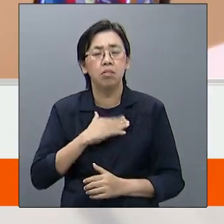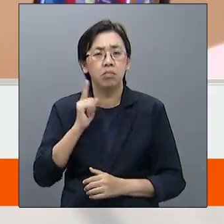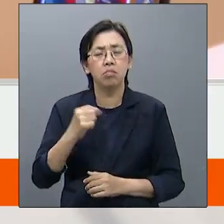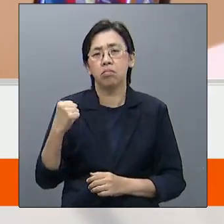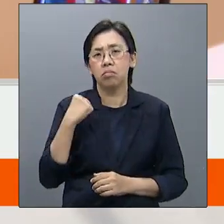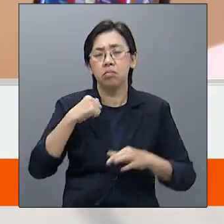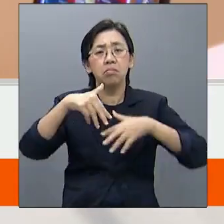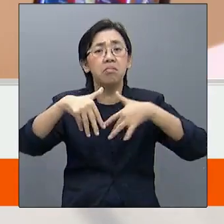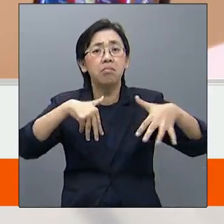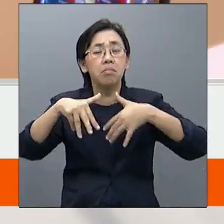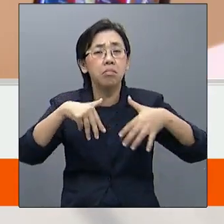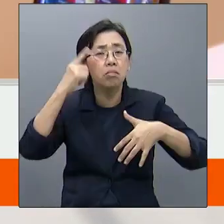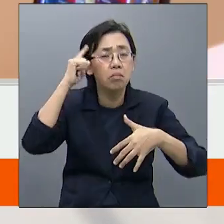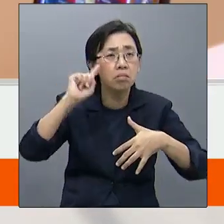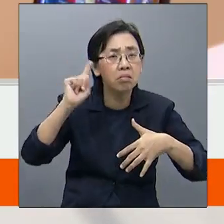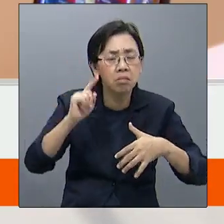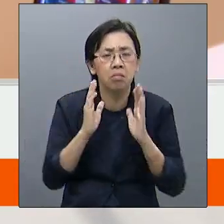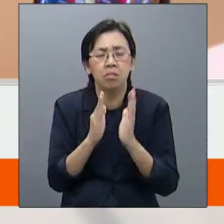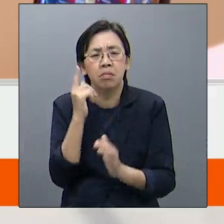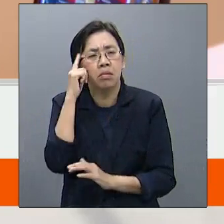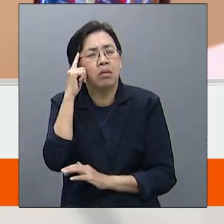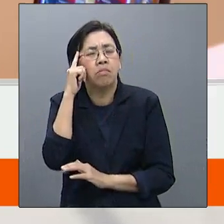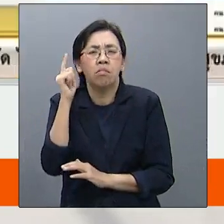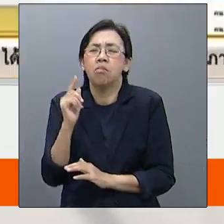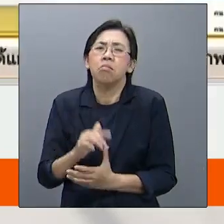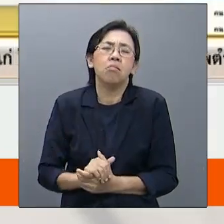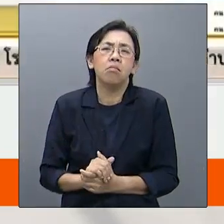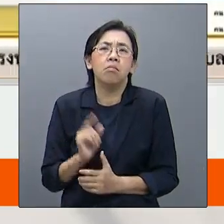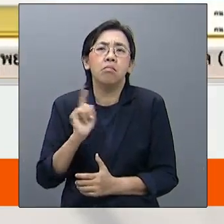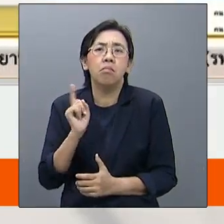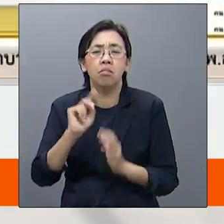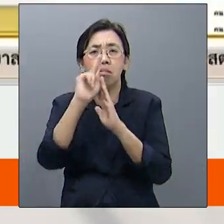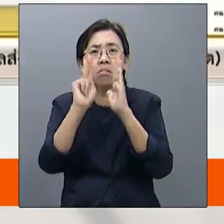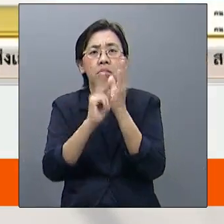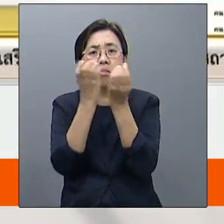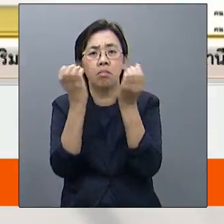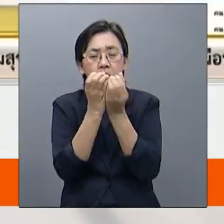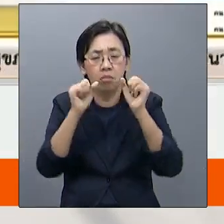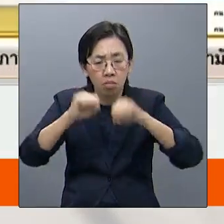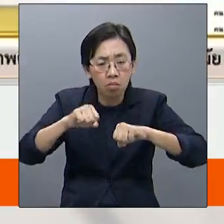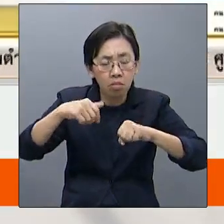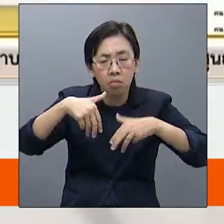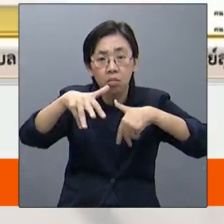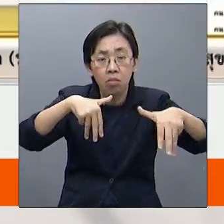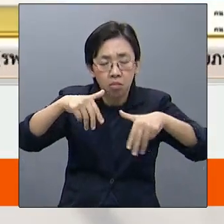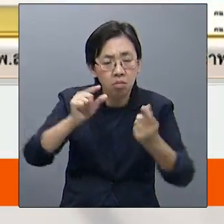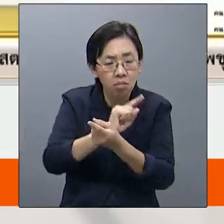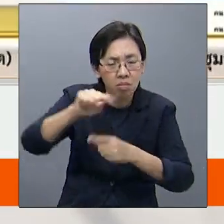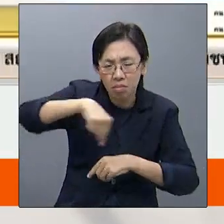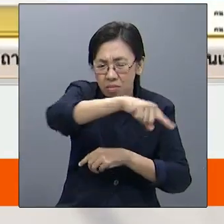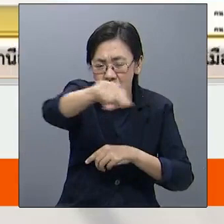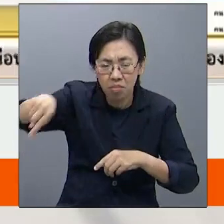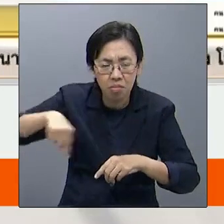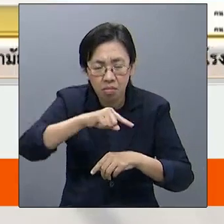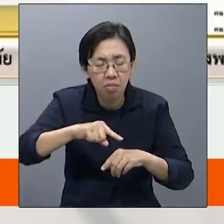่าไม่มใคิดเลยเถิดitanไปเปสุดตรงเพรานันี้มเป็พอปุลองร่มคคังคมม